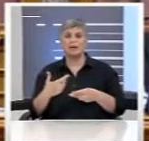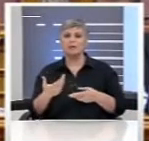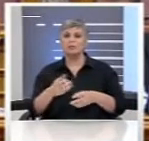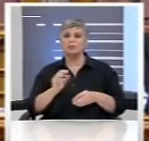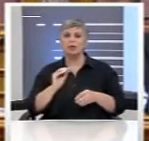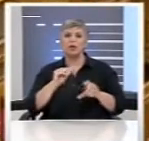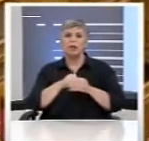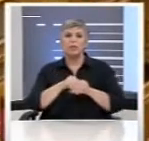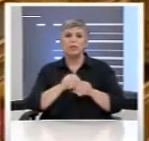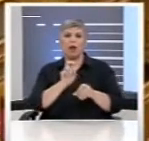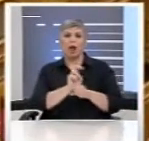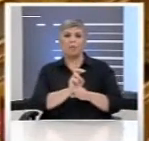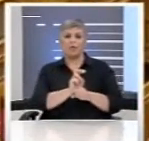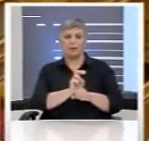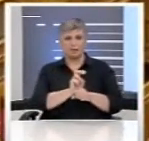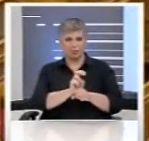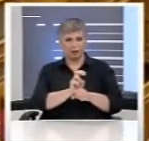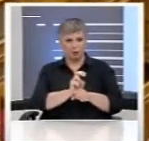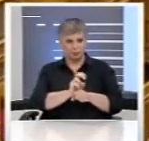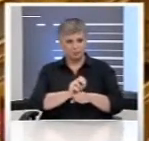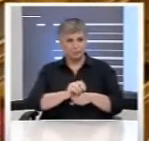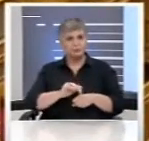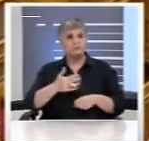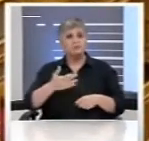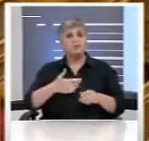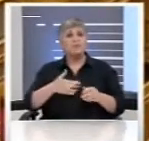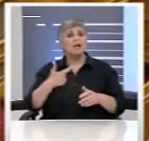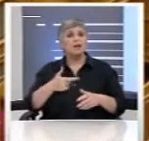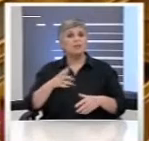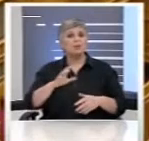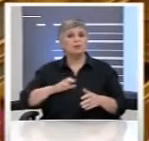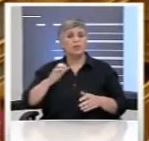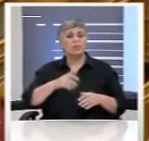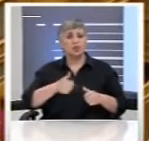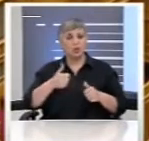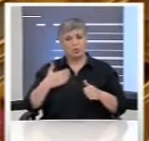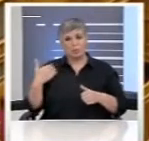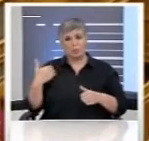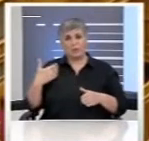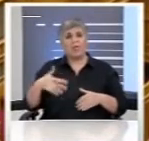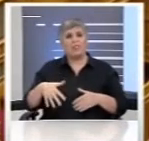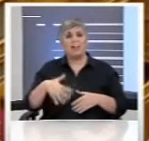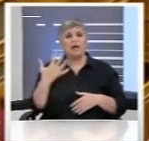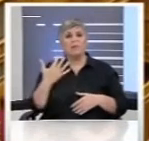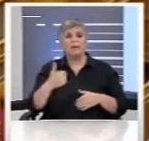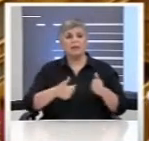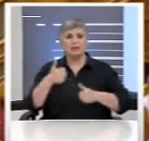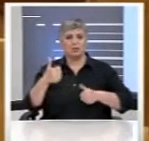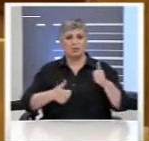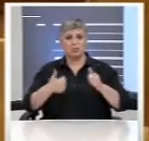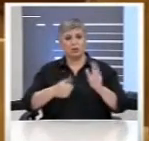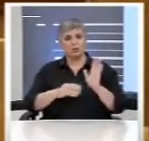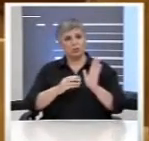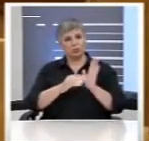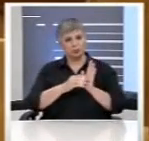αποθεματικού. Και να δούμε τι λέει η απόφαση του Eurogroup του Ιουνίου, της 15ης Ιουνίου. Σχετικά με την ελάφρυνση